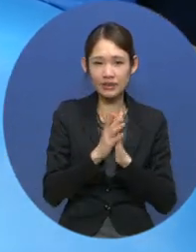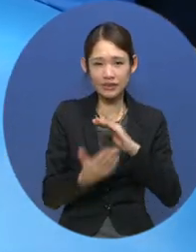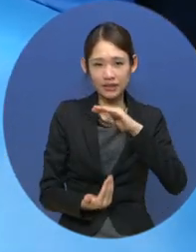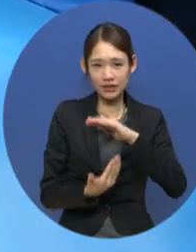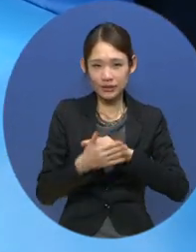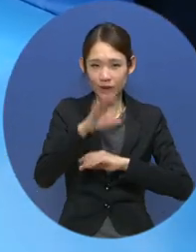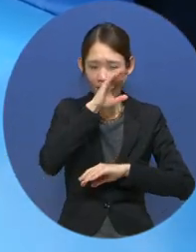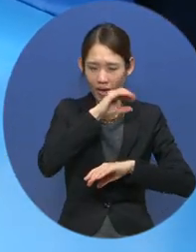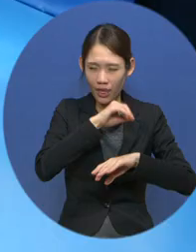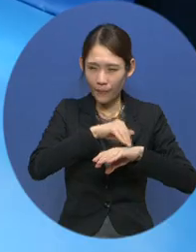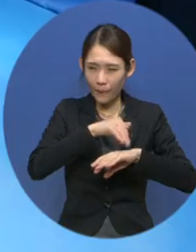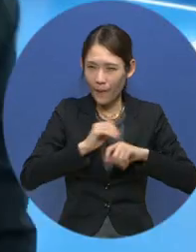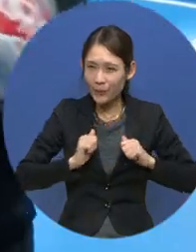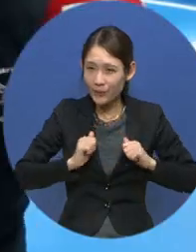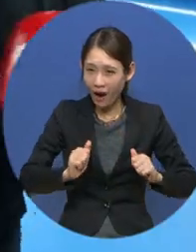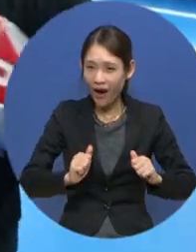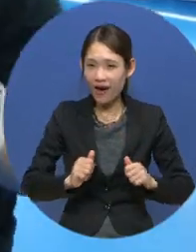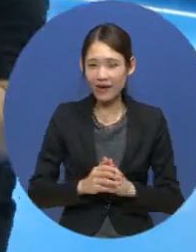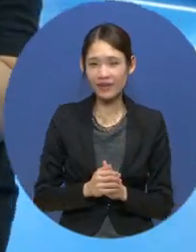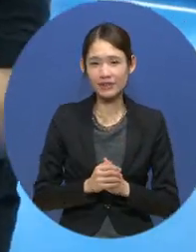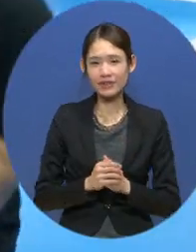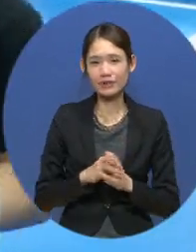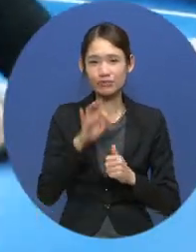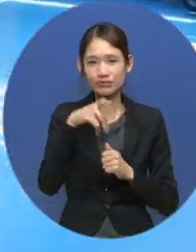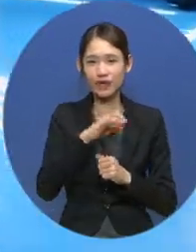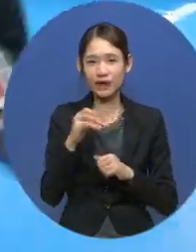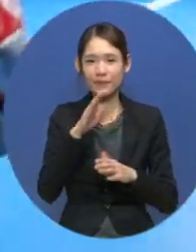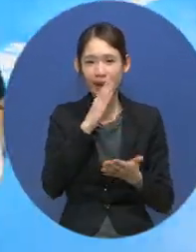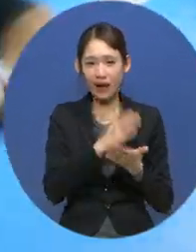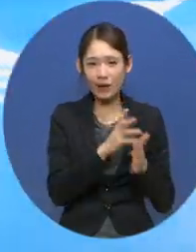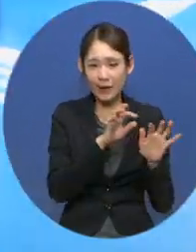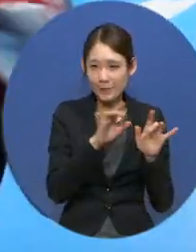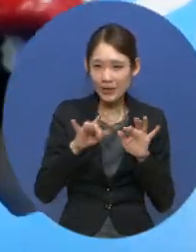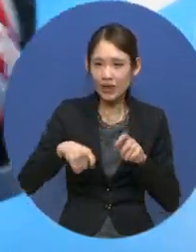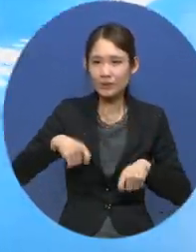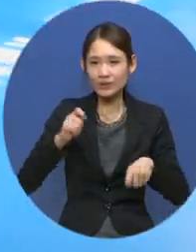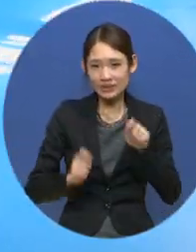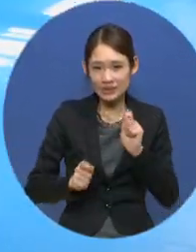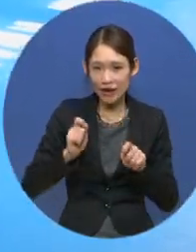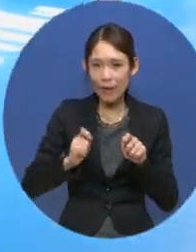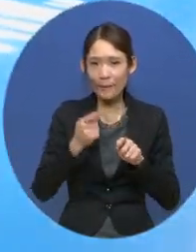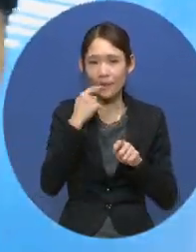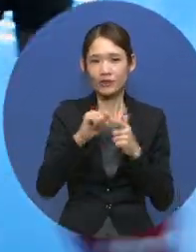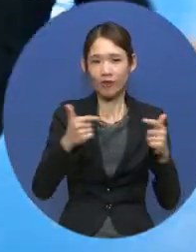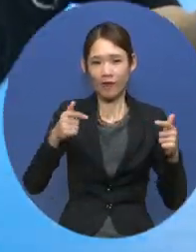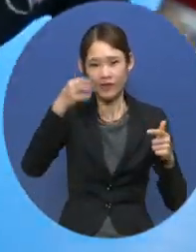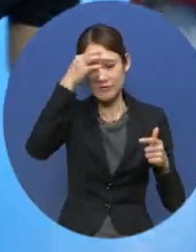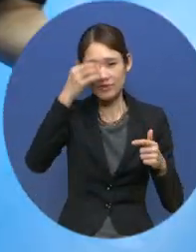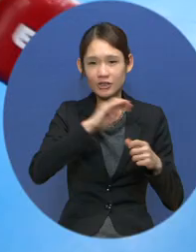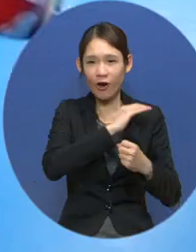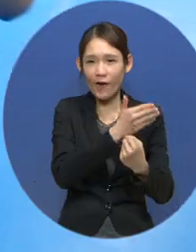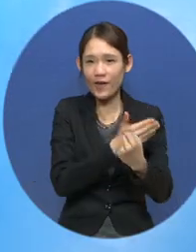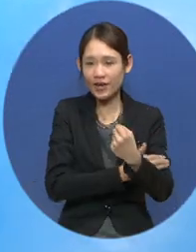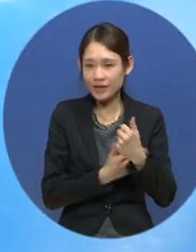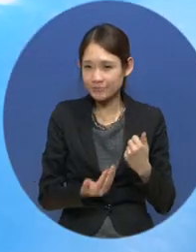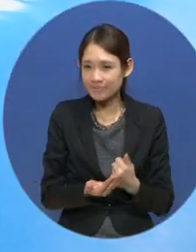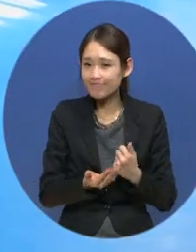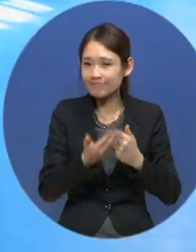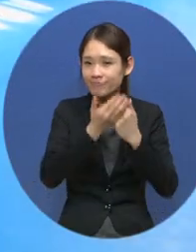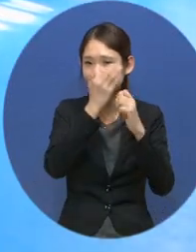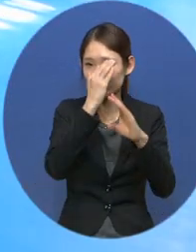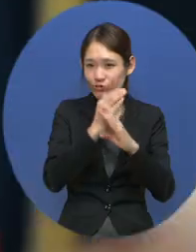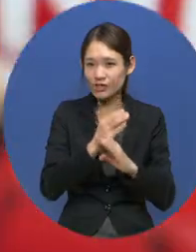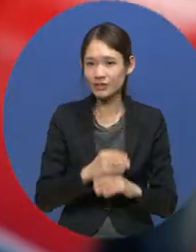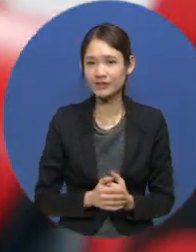연습벌리입니다. 무에타이 외에도 피아노, 드럼을 배우며 만능 엔터테이너로서 역량을 키워오고 있는데요.